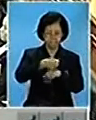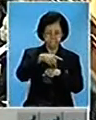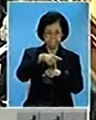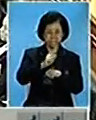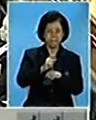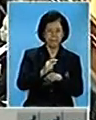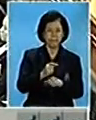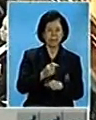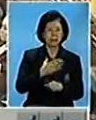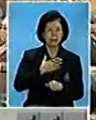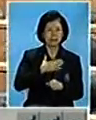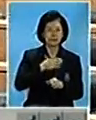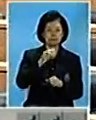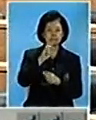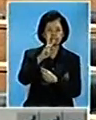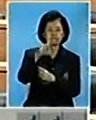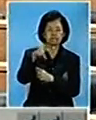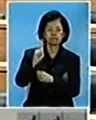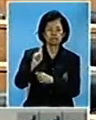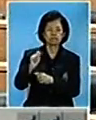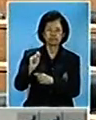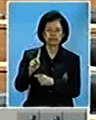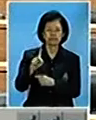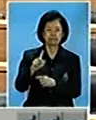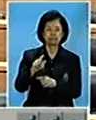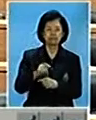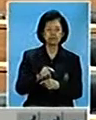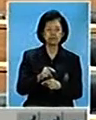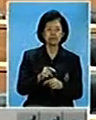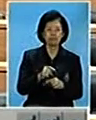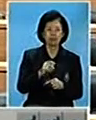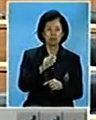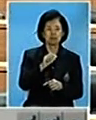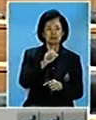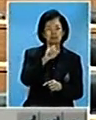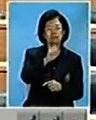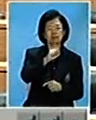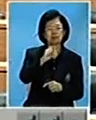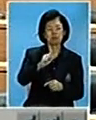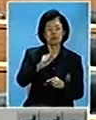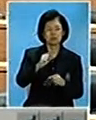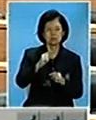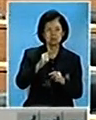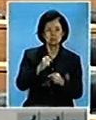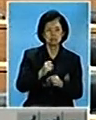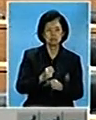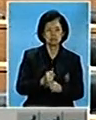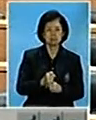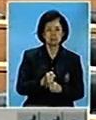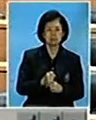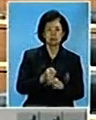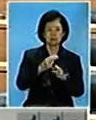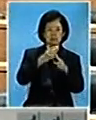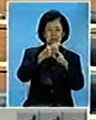ครับกับผมวิภูแถลงพัฒนภูมิไทยสมาชิกสภาผู้แทนราษฎรระบบบัญ